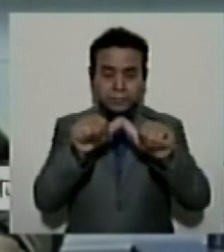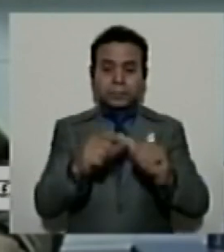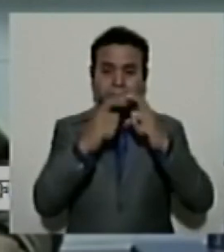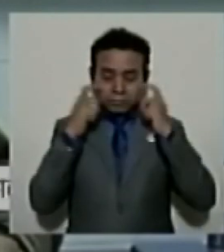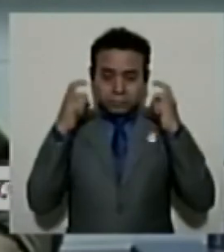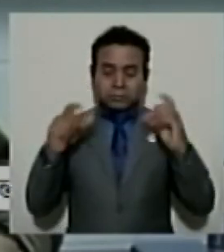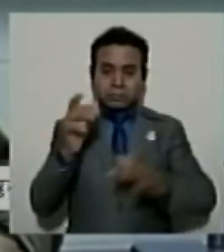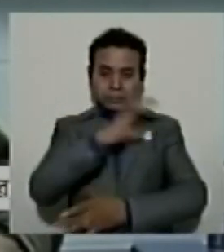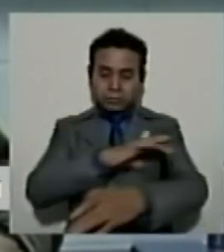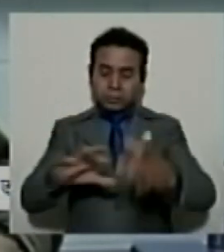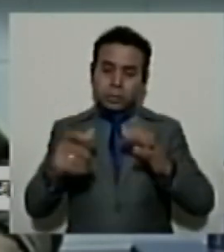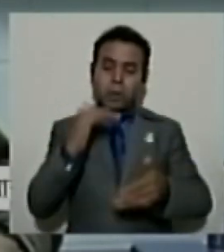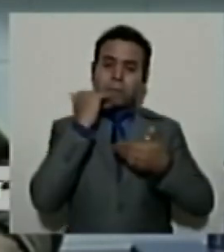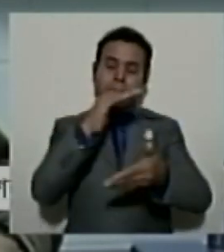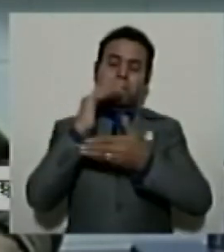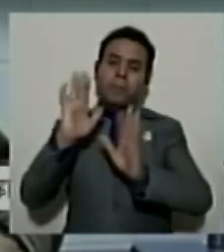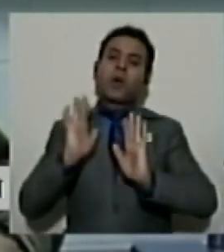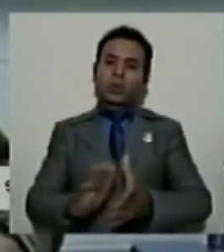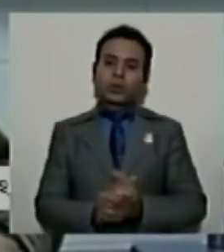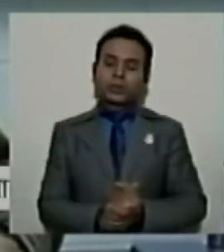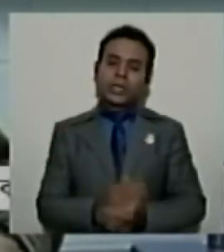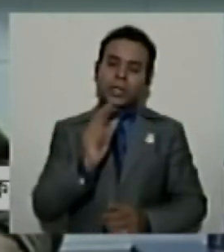যে পরিমাণ আমি PPE কথা বলেছি, এই